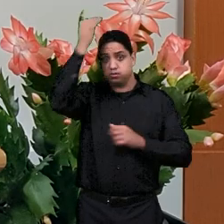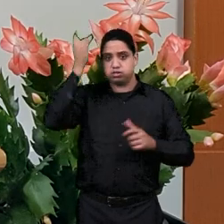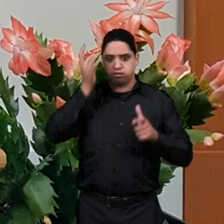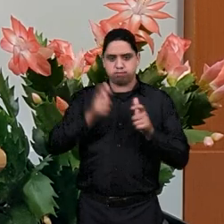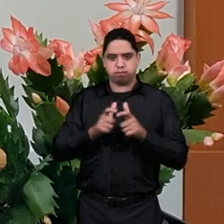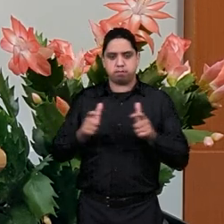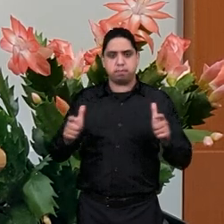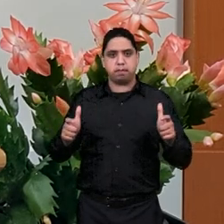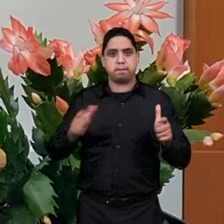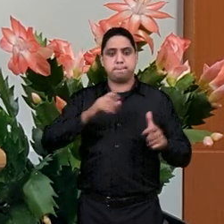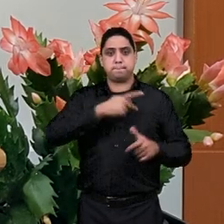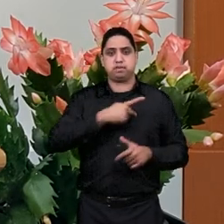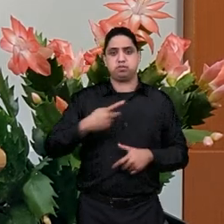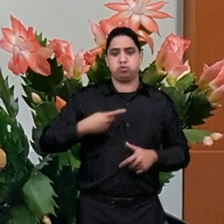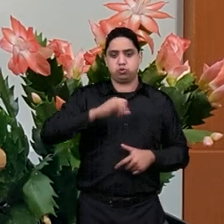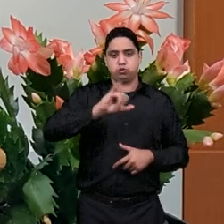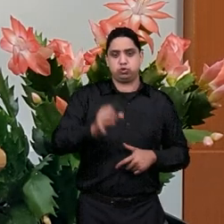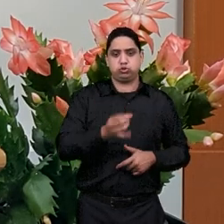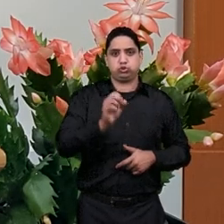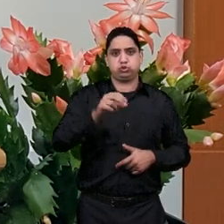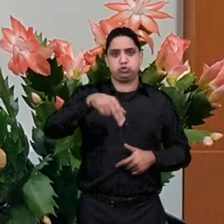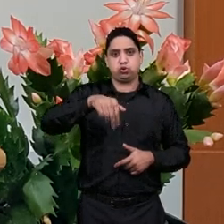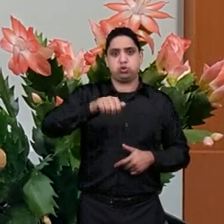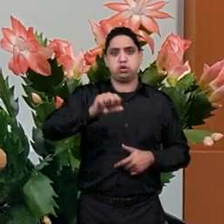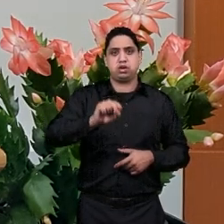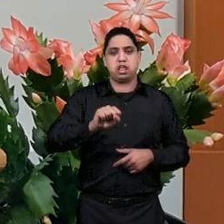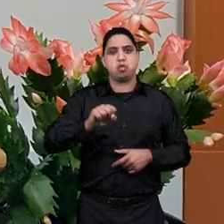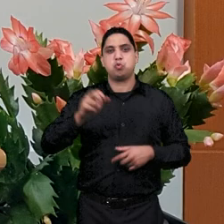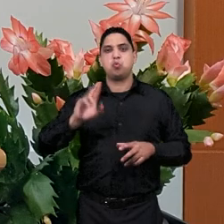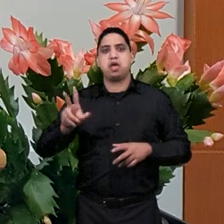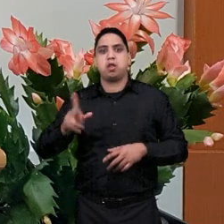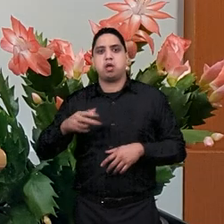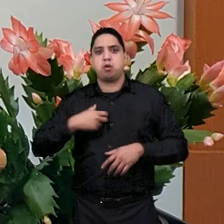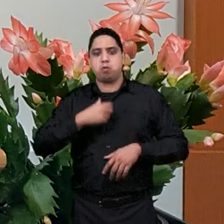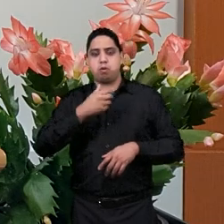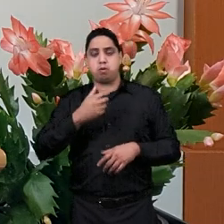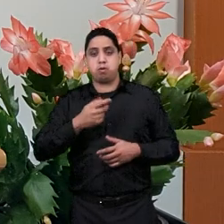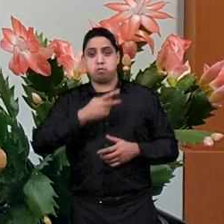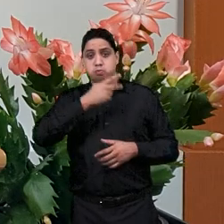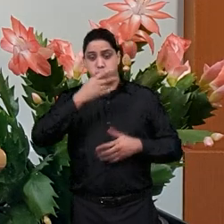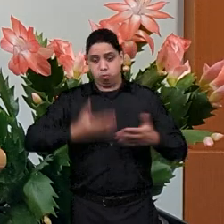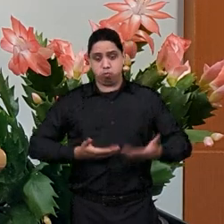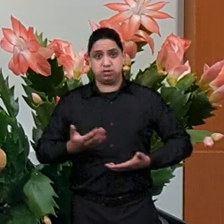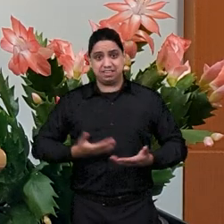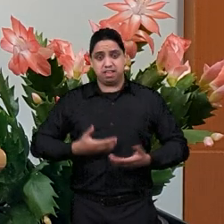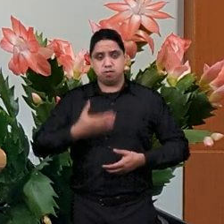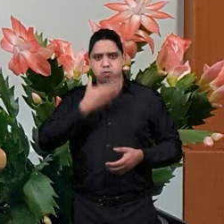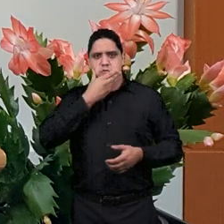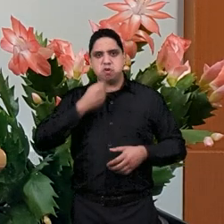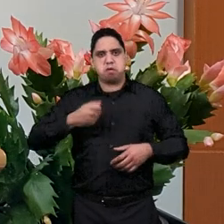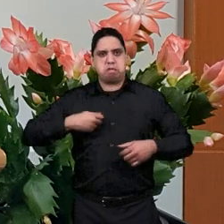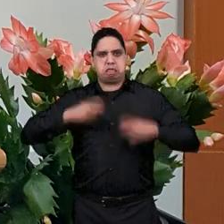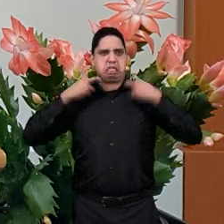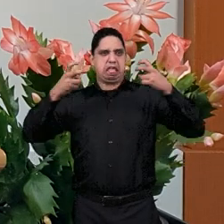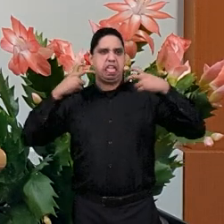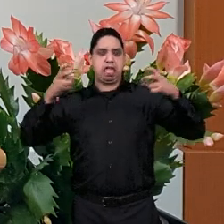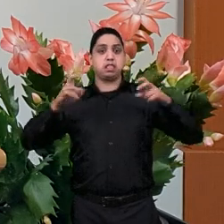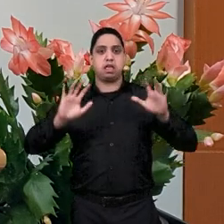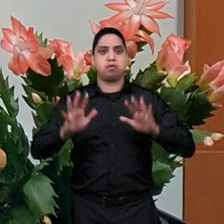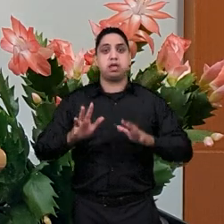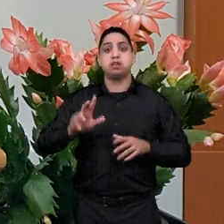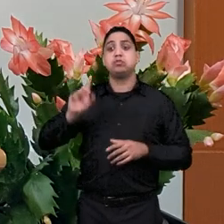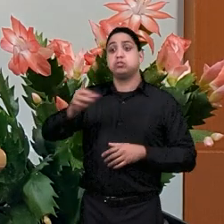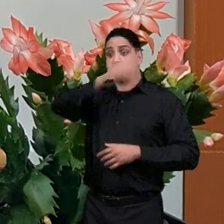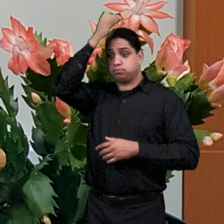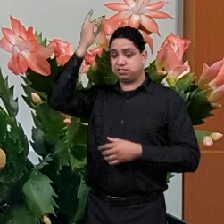Jonas, ce n'était pas un homme éloquent. Le pasteur Jonas était un homme rempli du Saint-Esprit, avec les dons spirituels, avec des visions, avec des révélations.